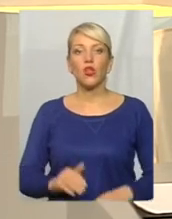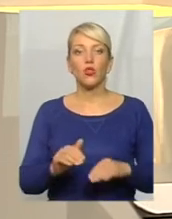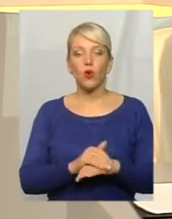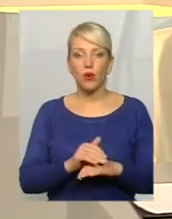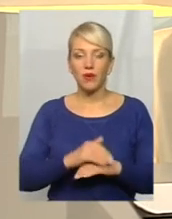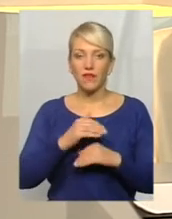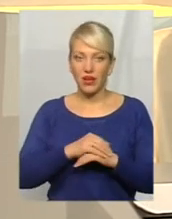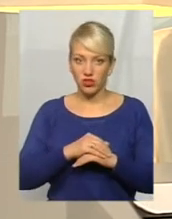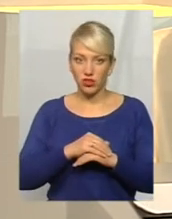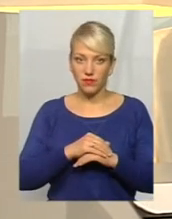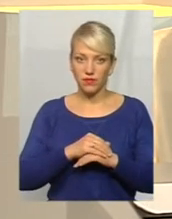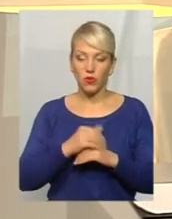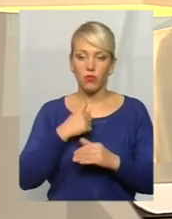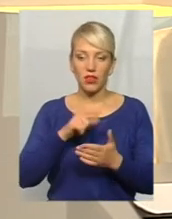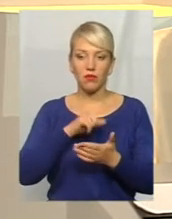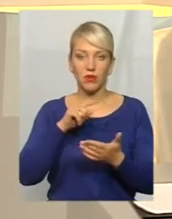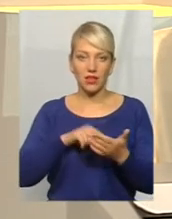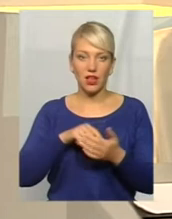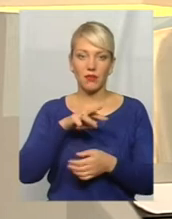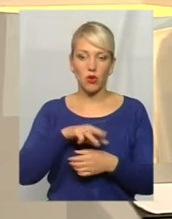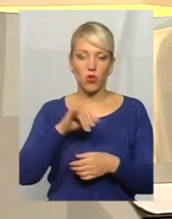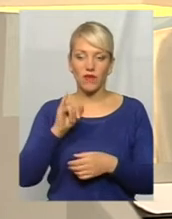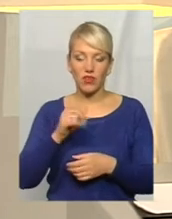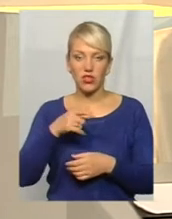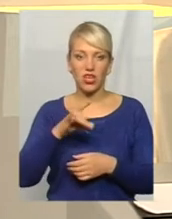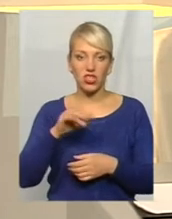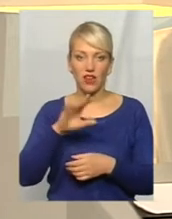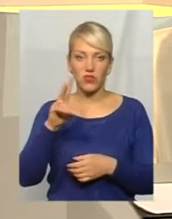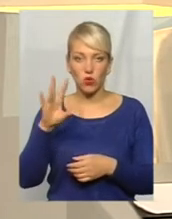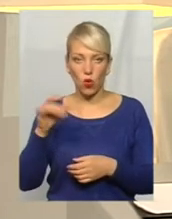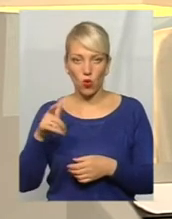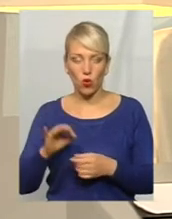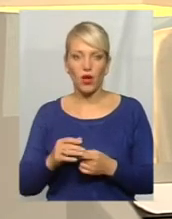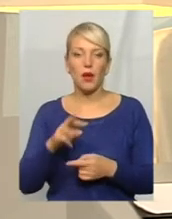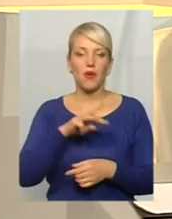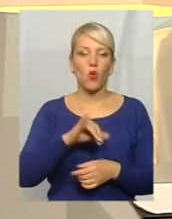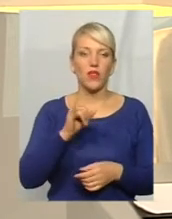Добрий вечір. Добрий вечір. У мене питання, що ніколи не вважаю цього звичайно.